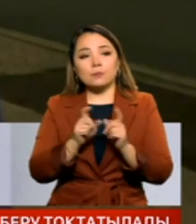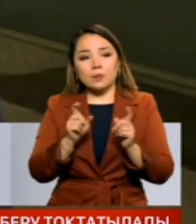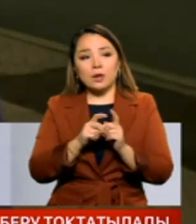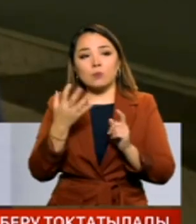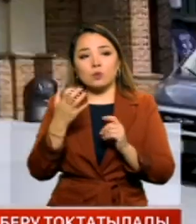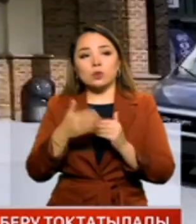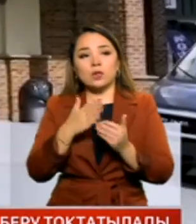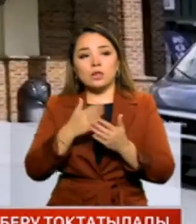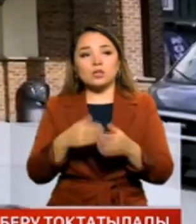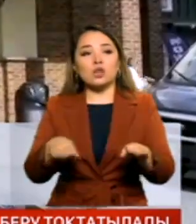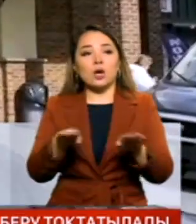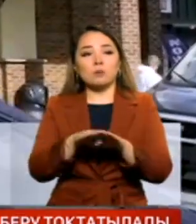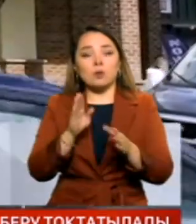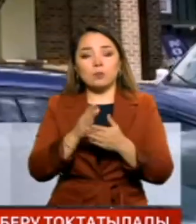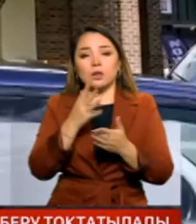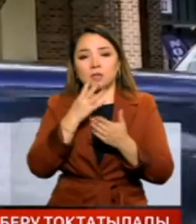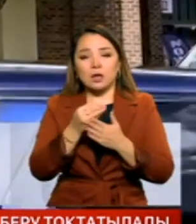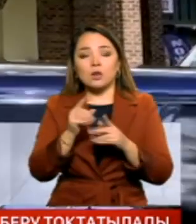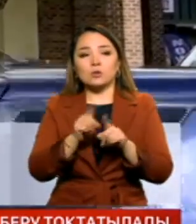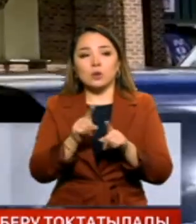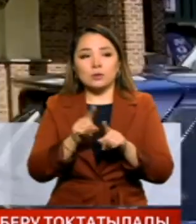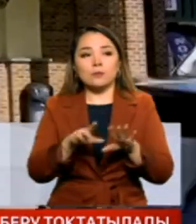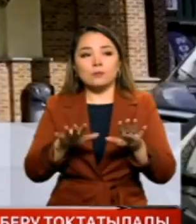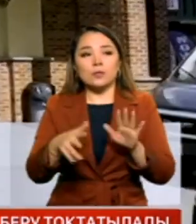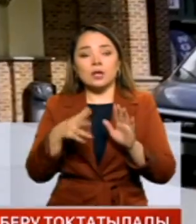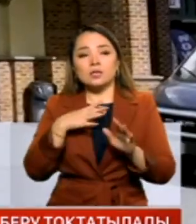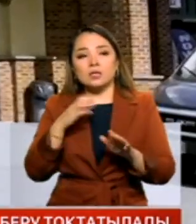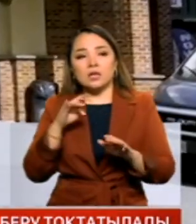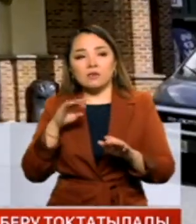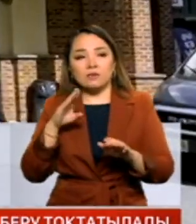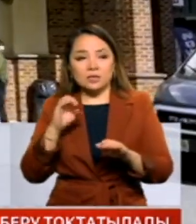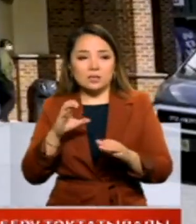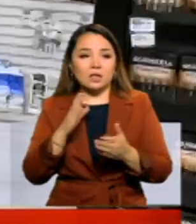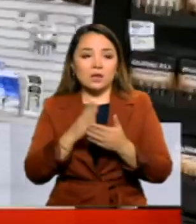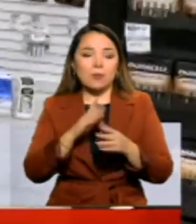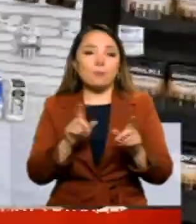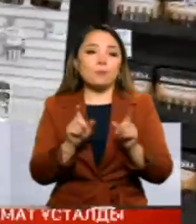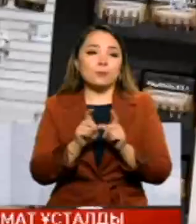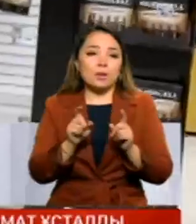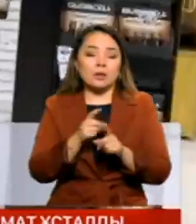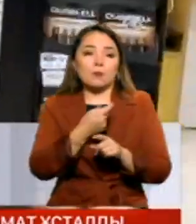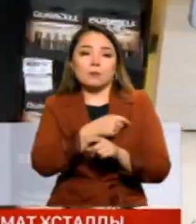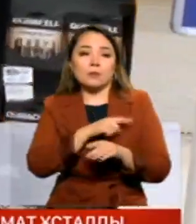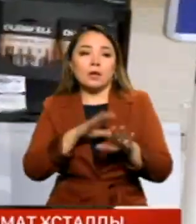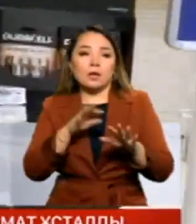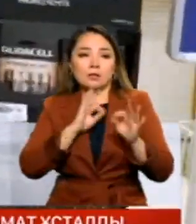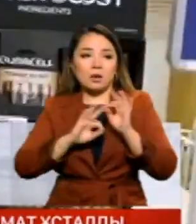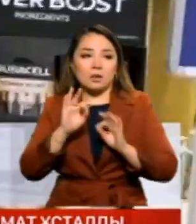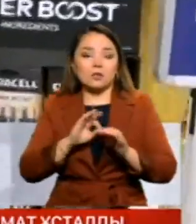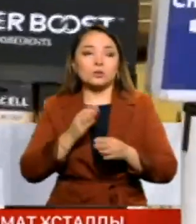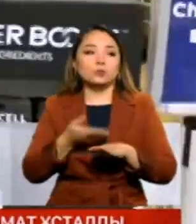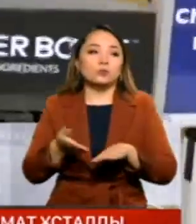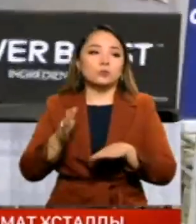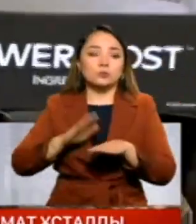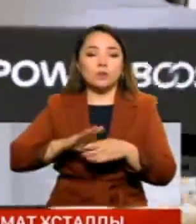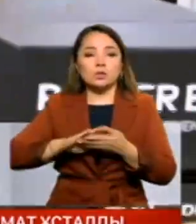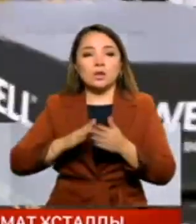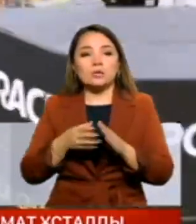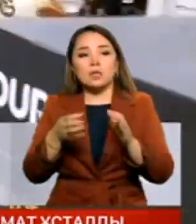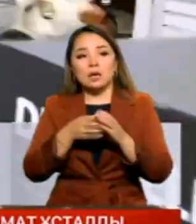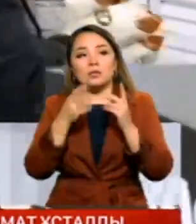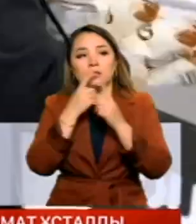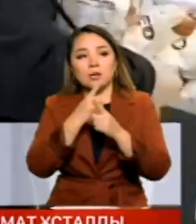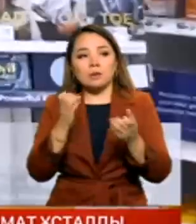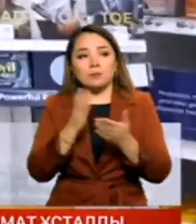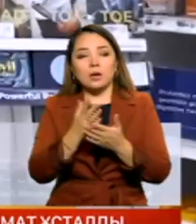500-і жабылмақ. Бұл ғана емес, ол Greens пен CVS деп аталатын дәріханалар желісі де қиын қаржылық жағдайға тап болды. Ел бойынша